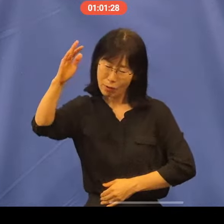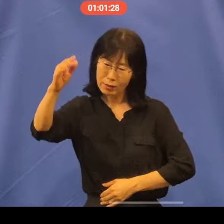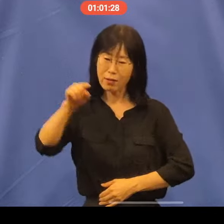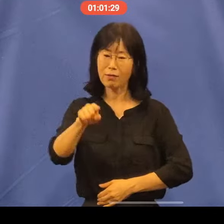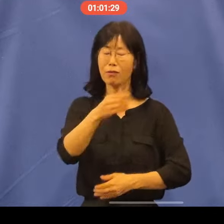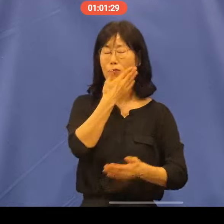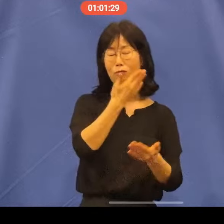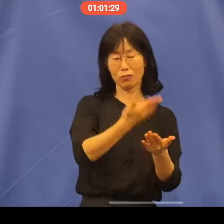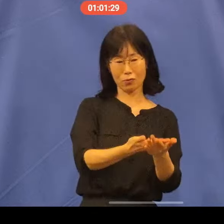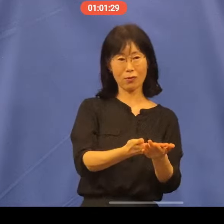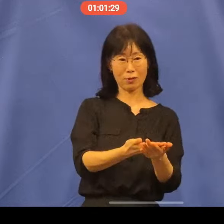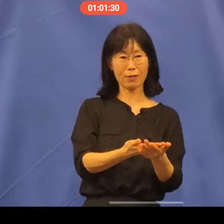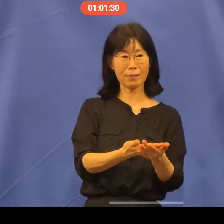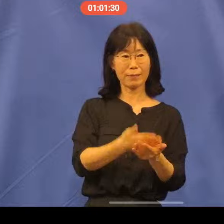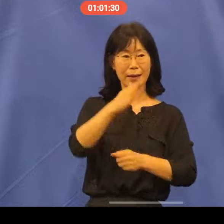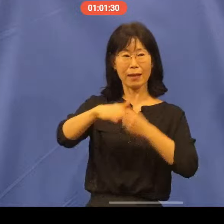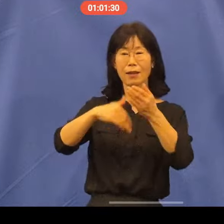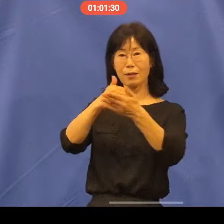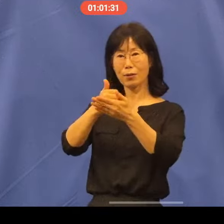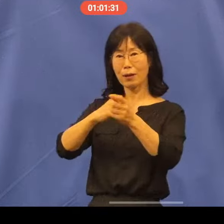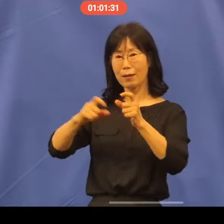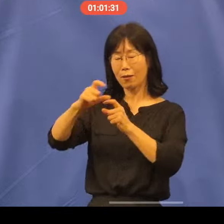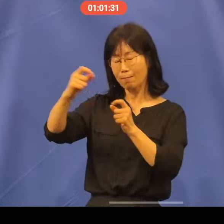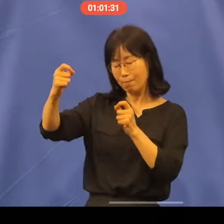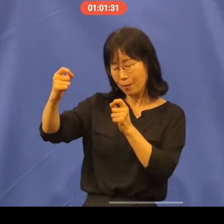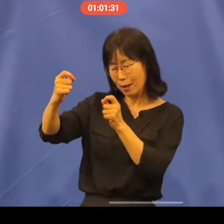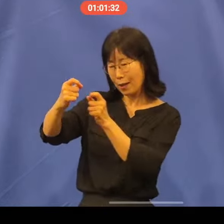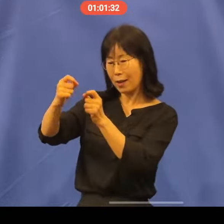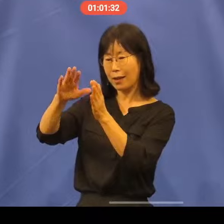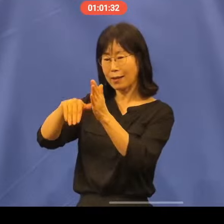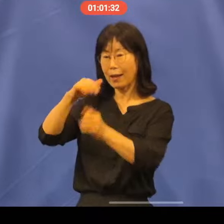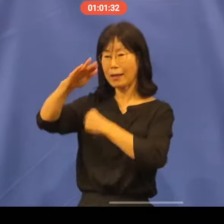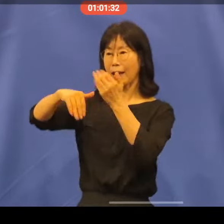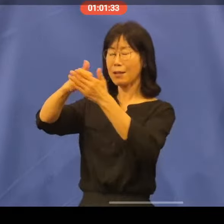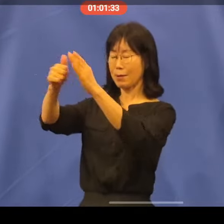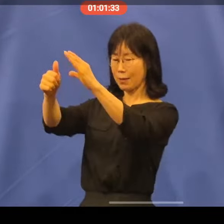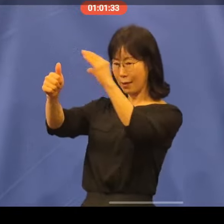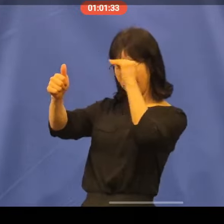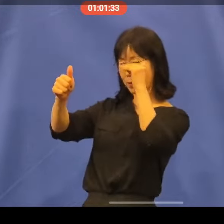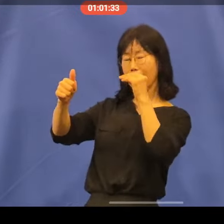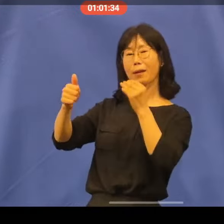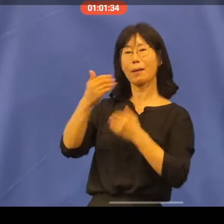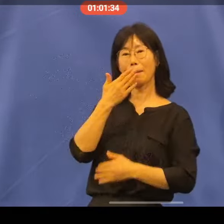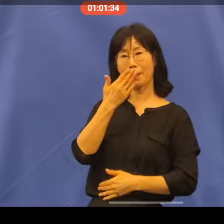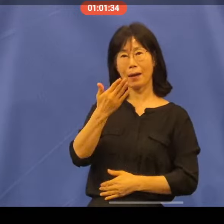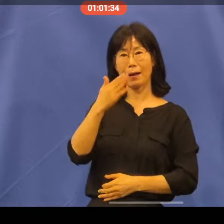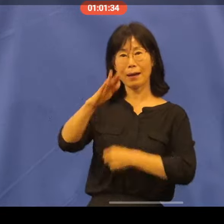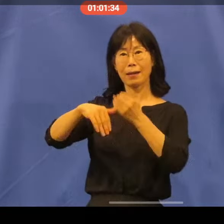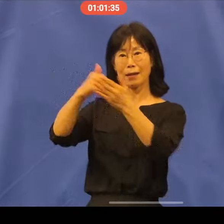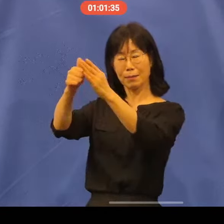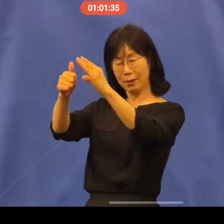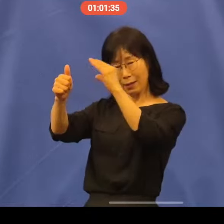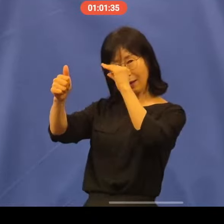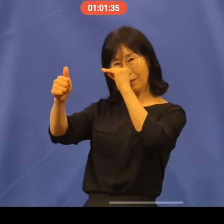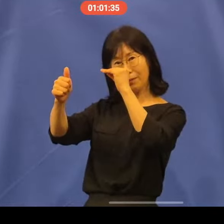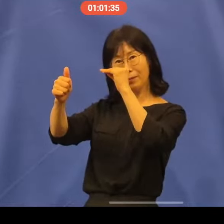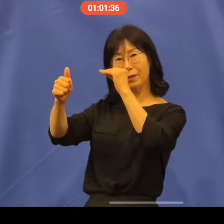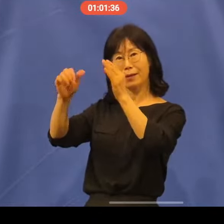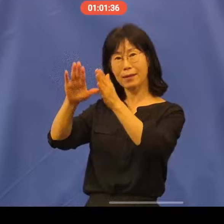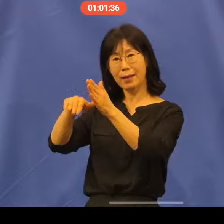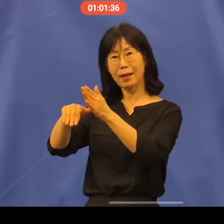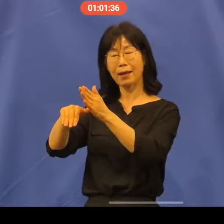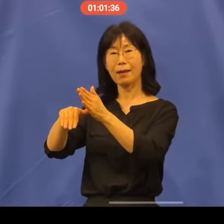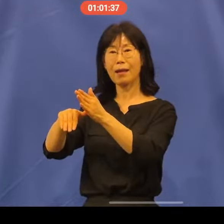여러분, 우리가 하나님에게로 가까이 나아갈 때 어떤 일이 일어납니까? 그분을 닮게 되죠. 그분에게 집중하고 그분을 바라보면 그분을 닮게 될 수밖에 없어요. 그분의 삶이